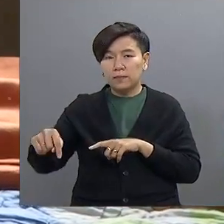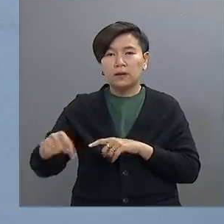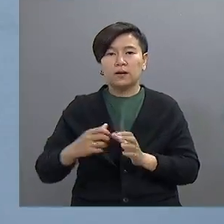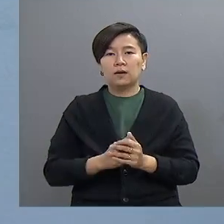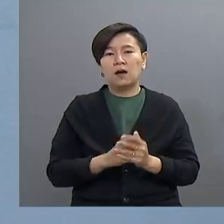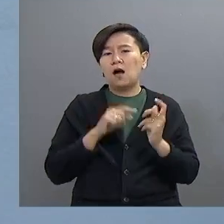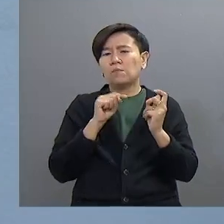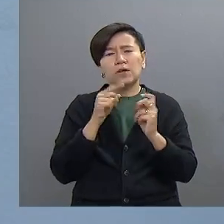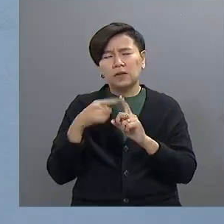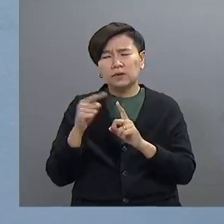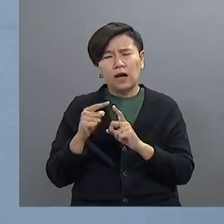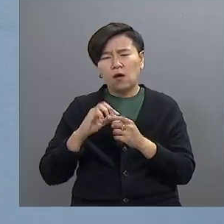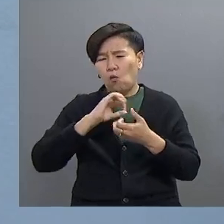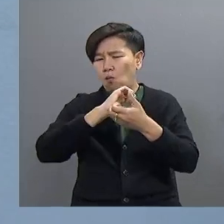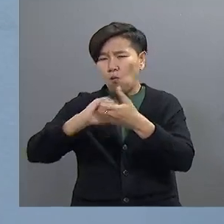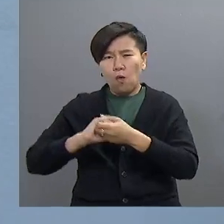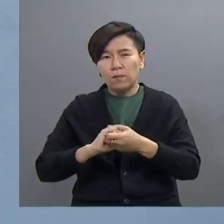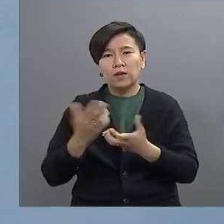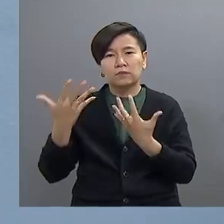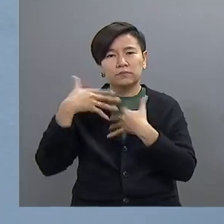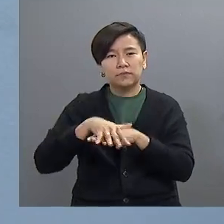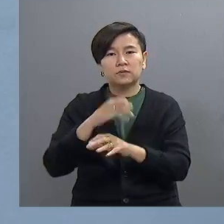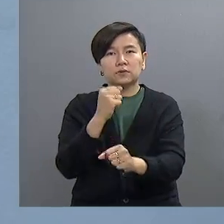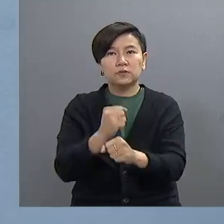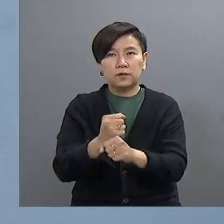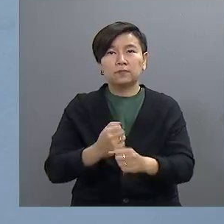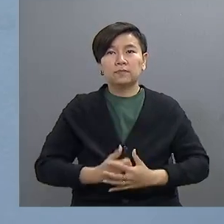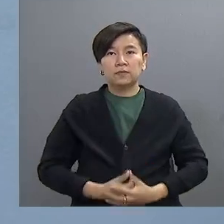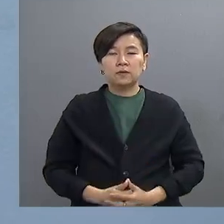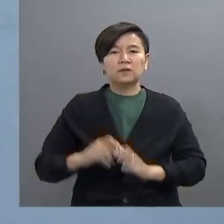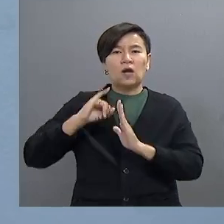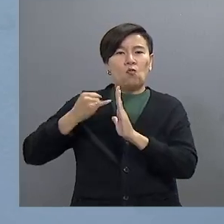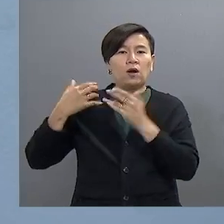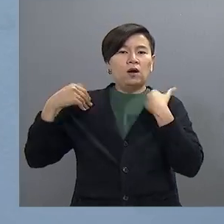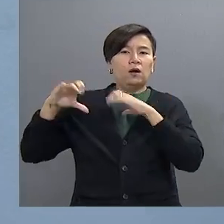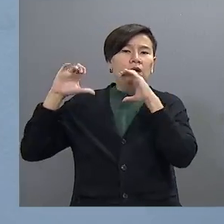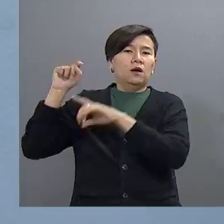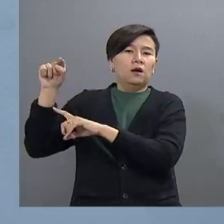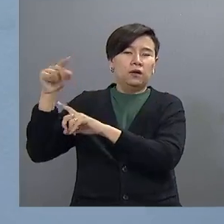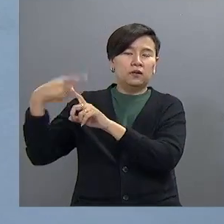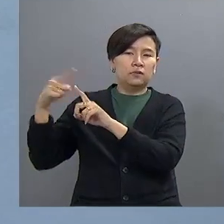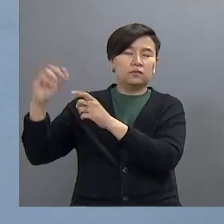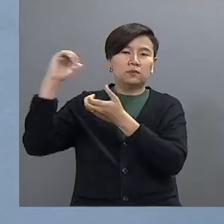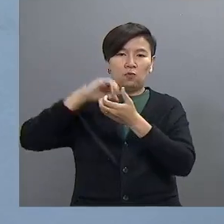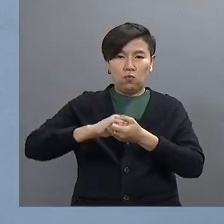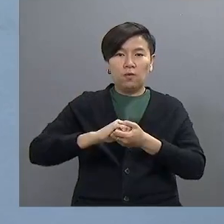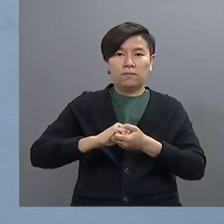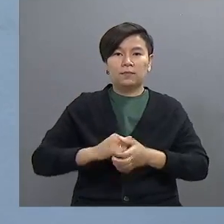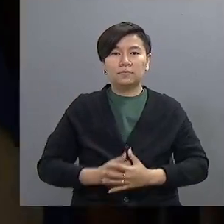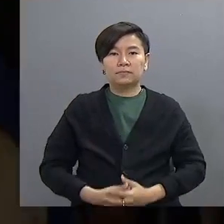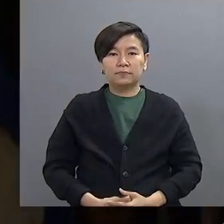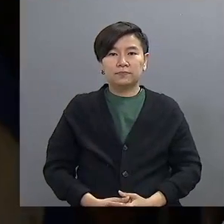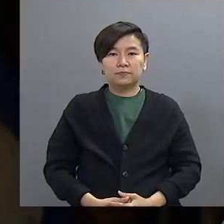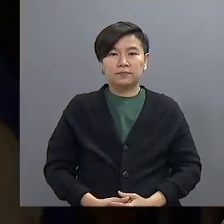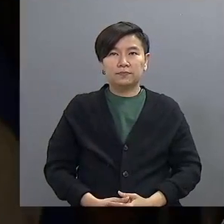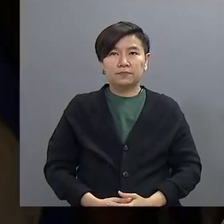ภอนะครับรวมทั้งทางหน่วยงานในส่วนของจังหวัดนะครับในส่วนของผู้ยากไร้เนี่ยของพัฒนาสังค